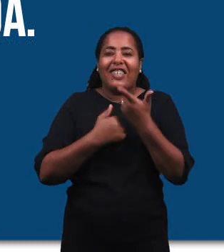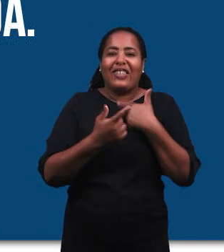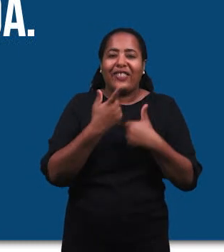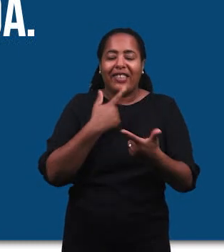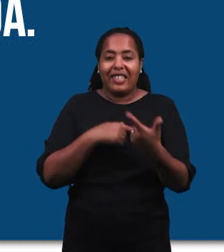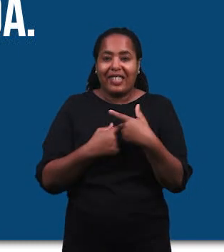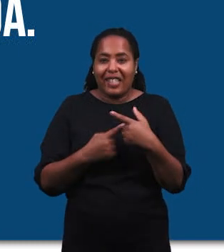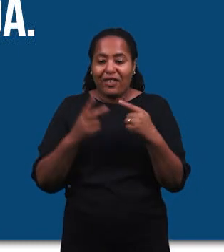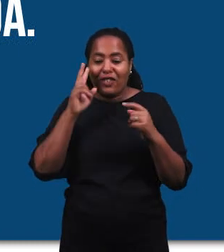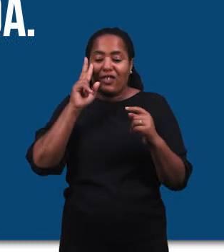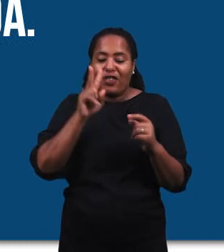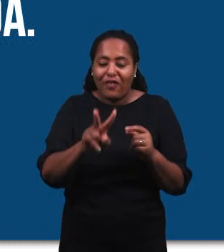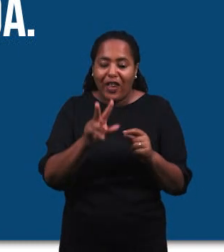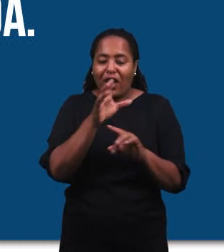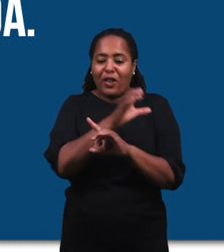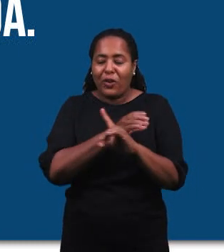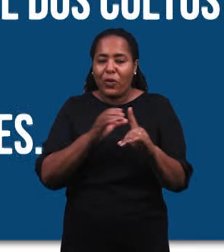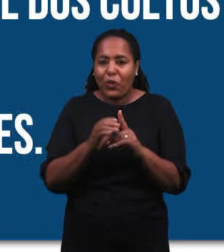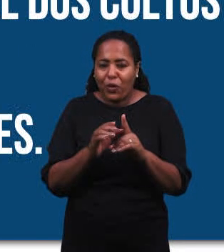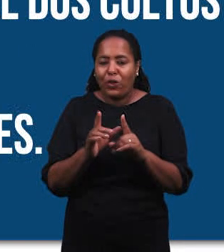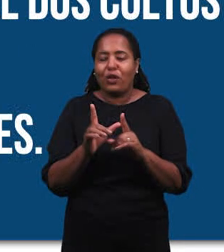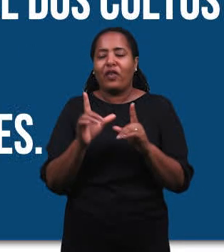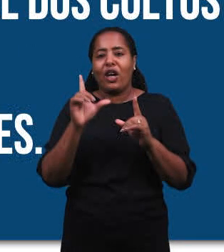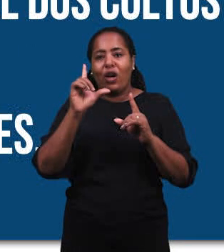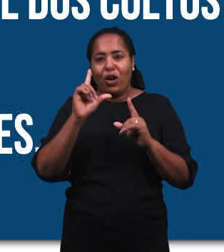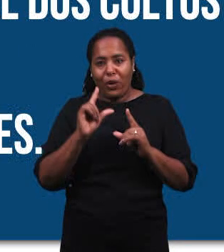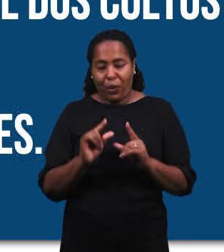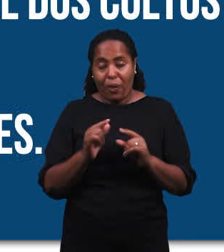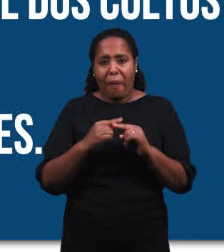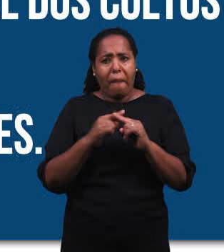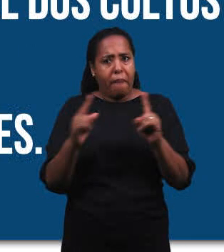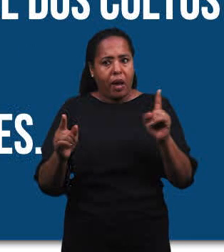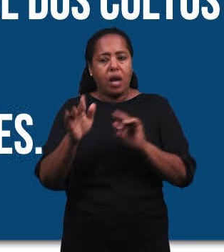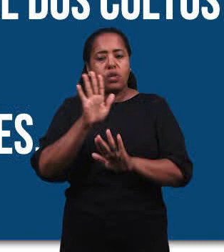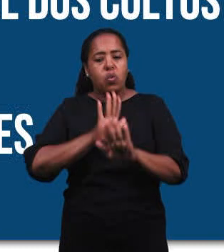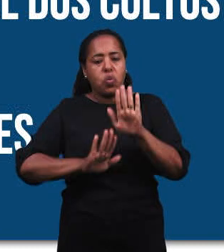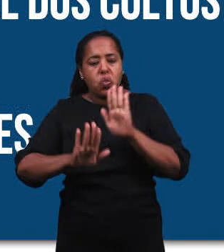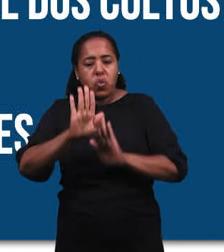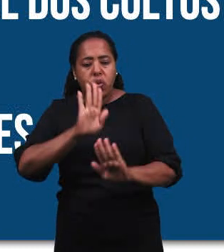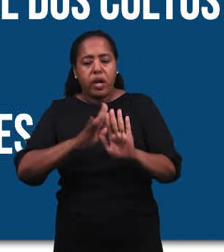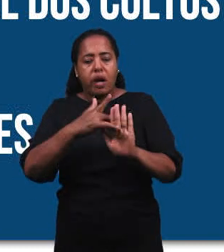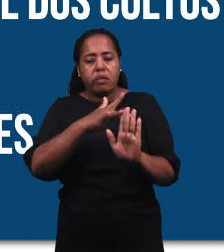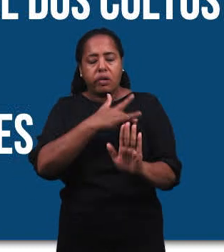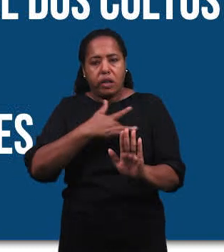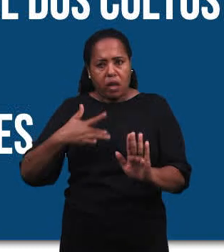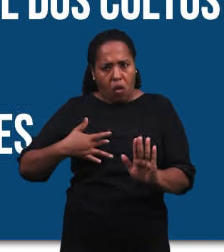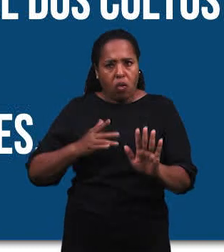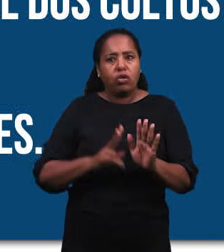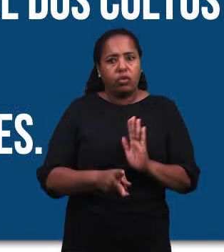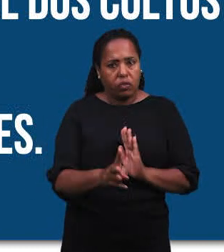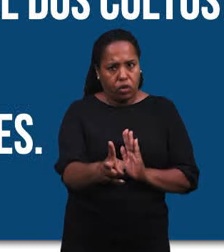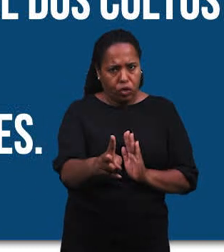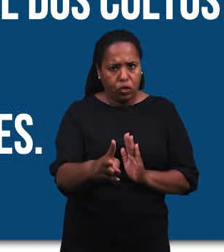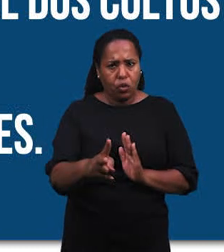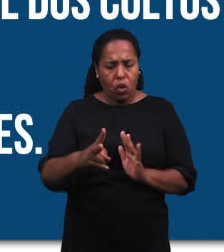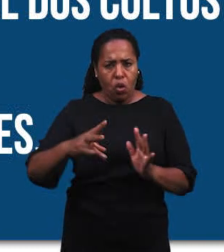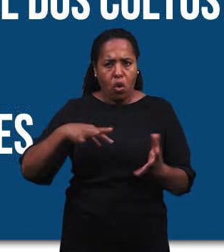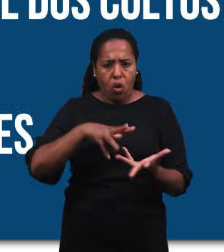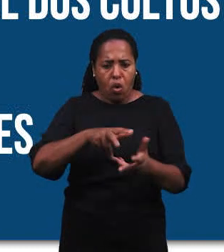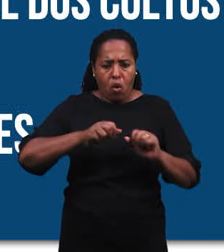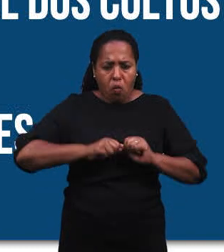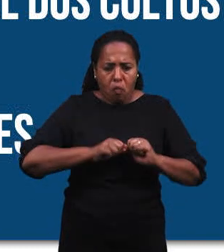другу. И возможность увидеть друг друга, это все ободряет нас. Но нам нужно